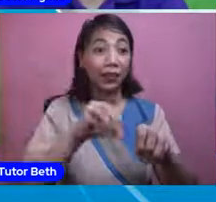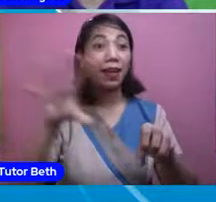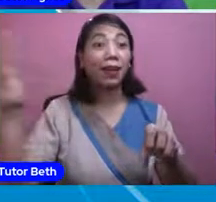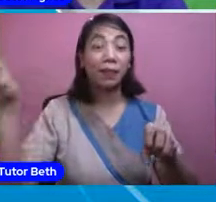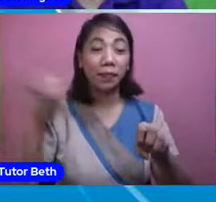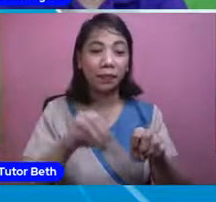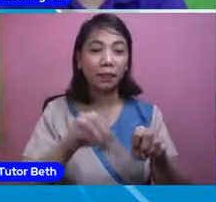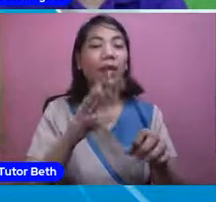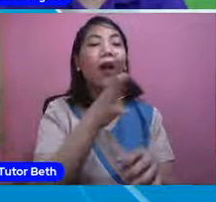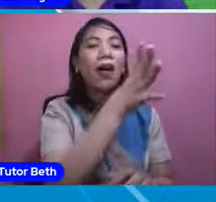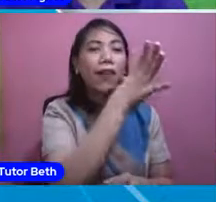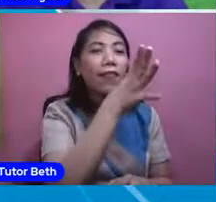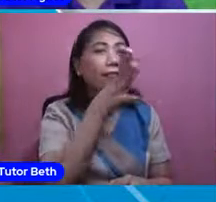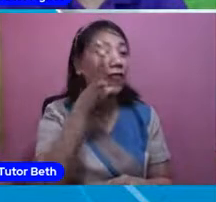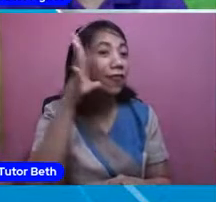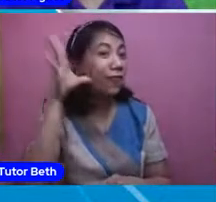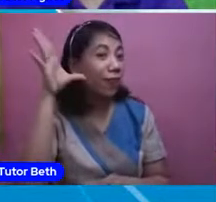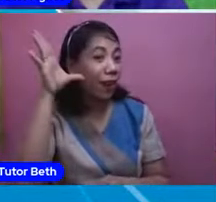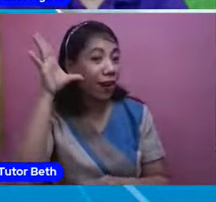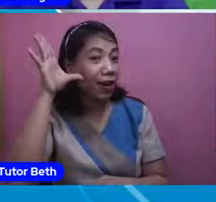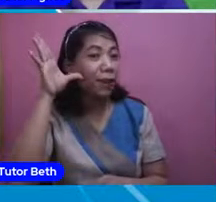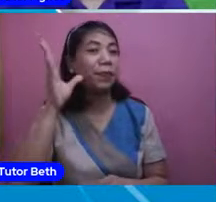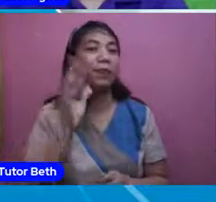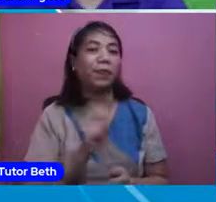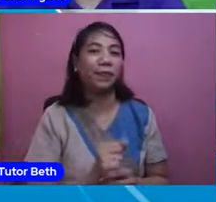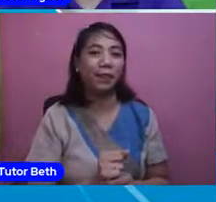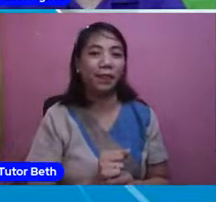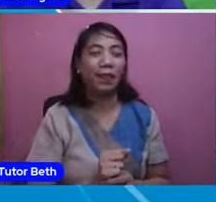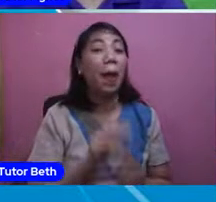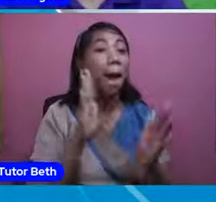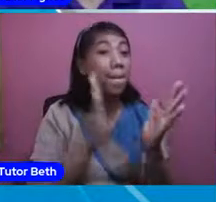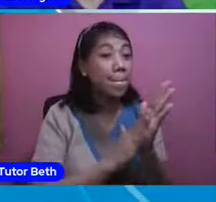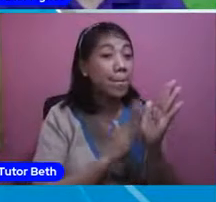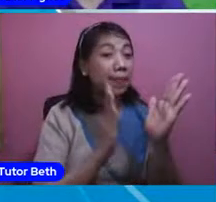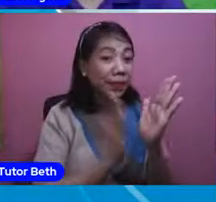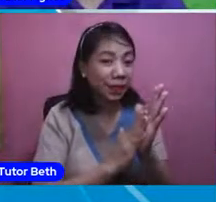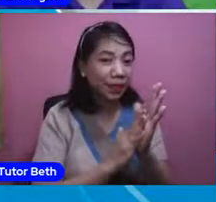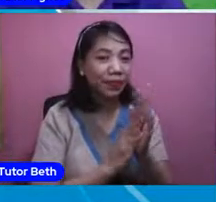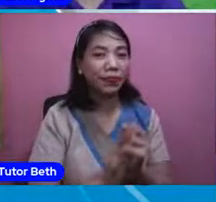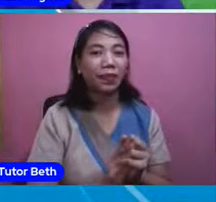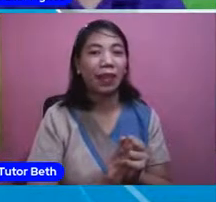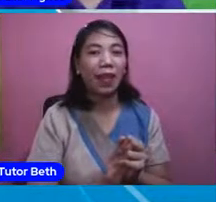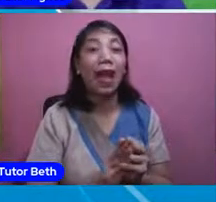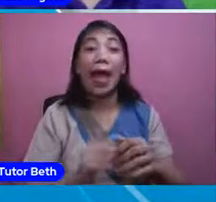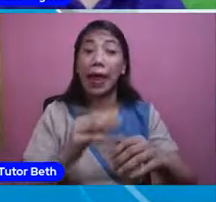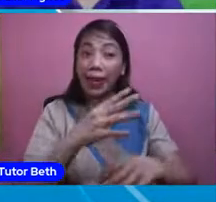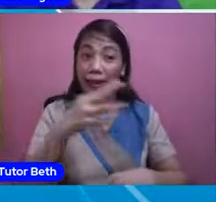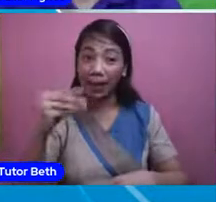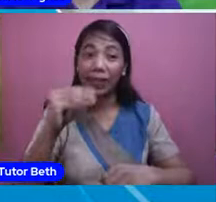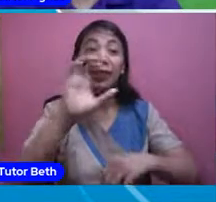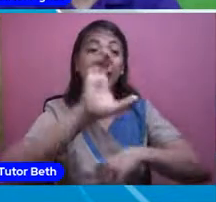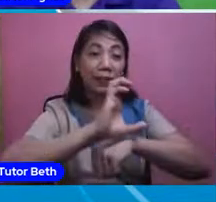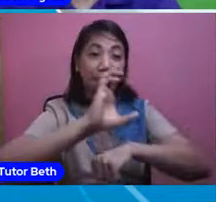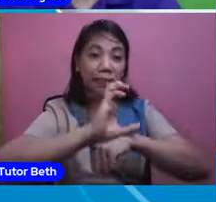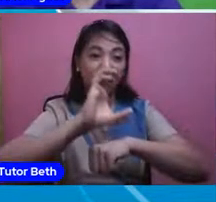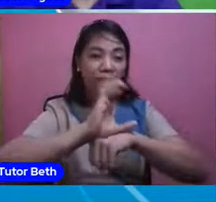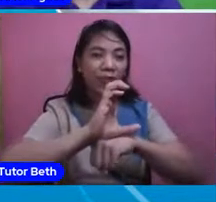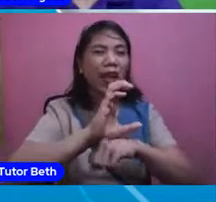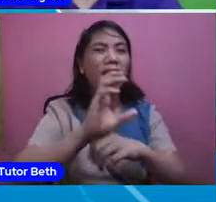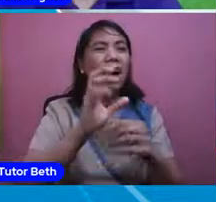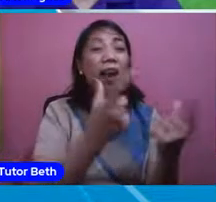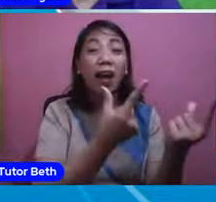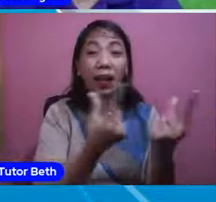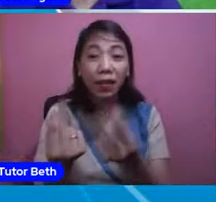taniman o bukirin, paaralan at simbahan. Ang gagawin ninyo,